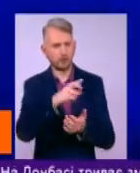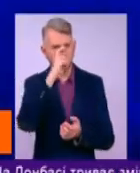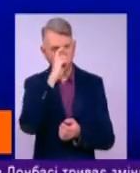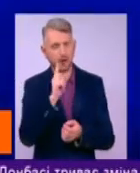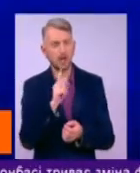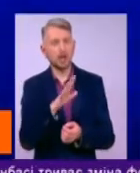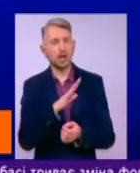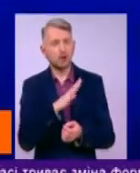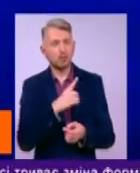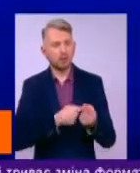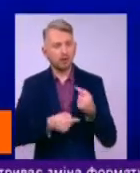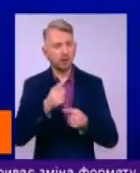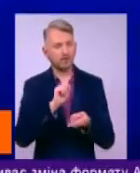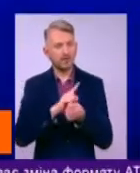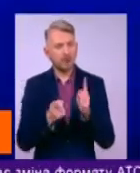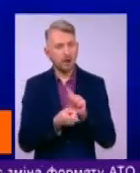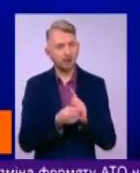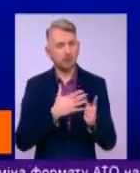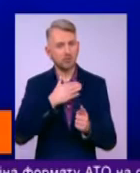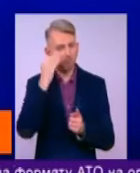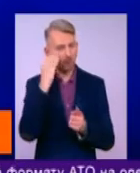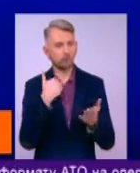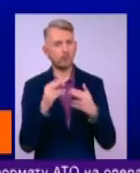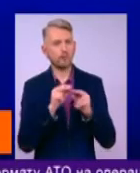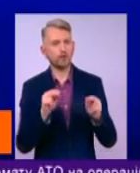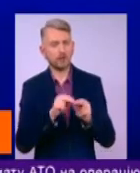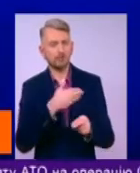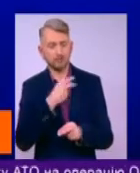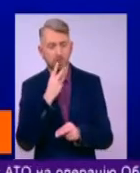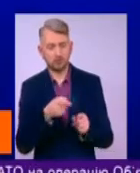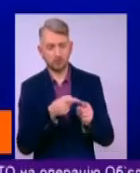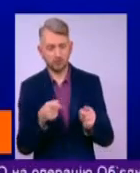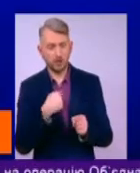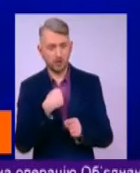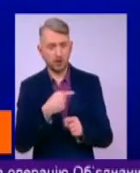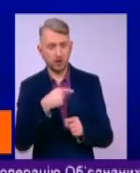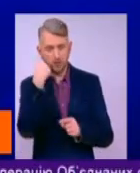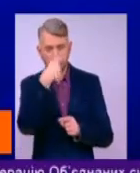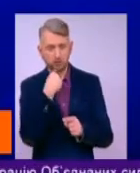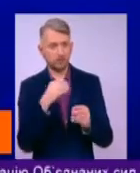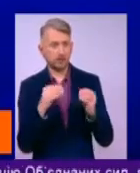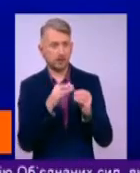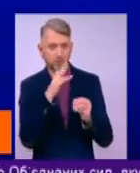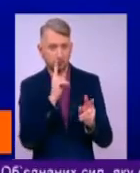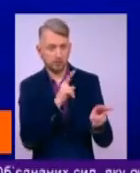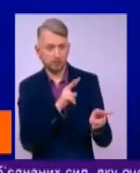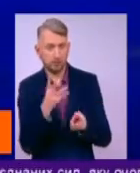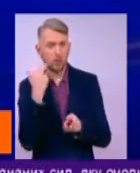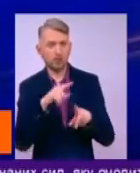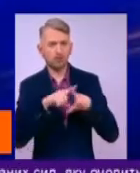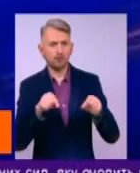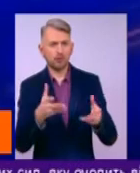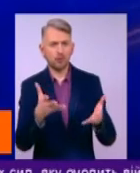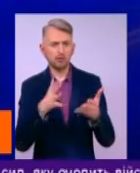Але були відкати, на мій погляд, стосовно вчителів, наприклад, ми бачили упродовж, я особисто, 10 приблизно років, коли школа